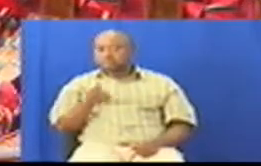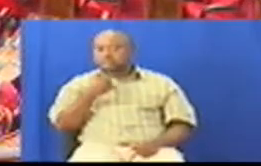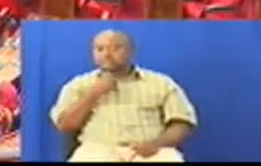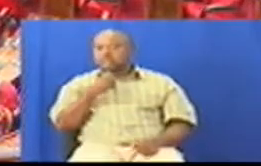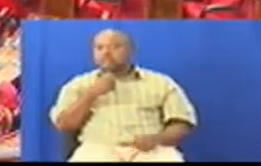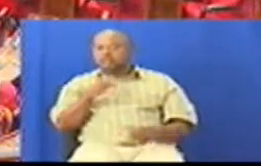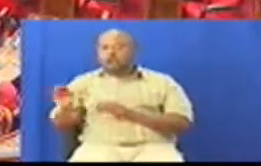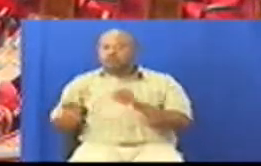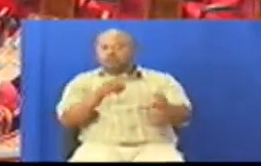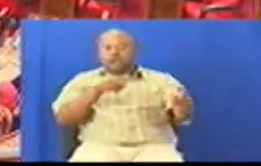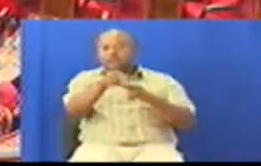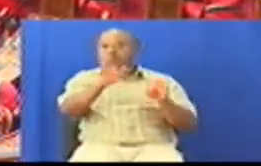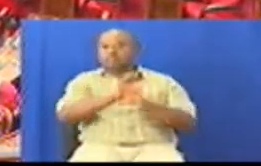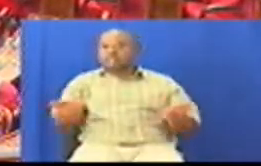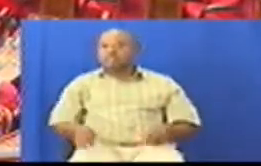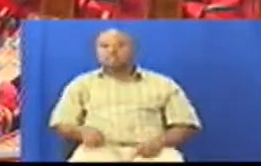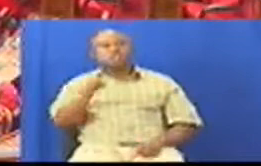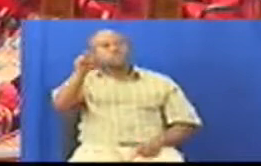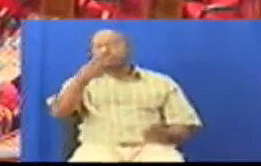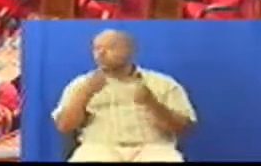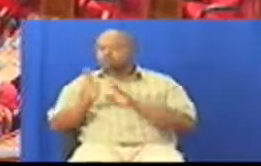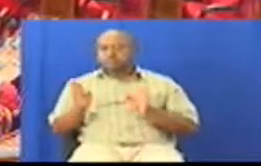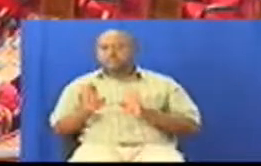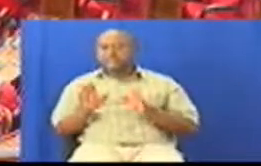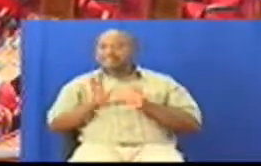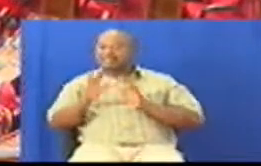Basi mshangao hapo angalia. Ndio tu.